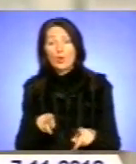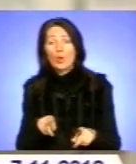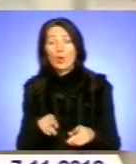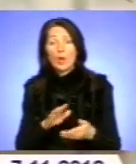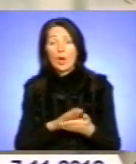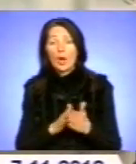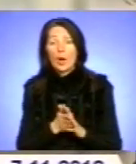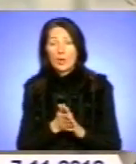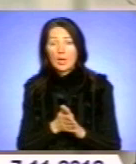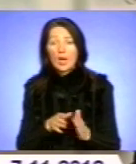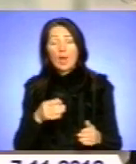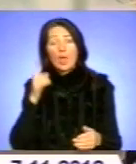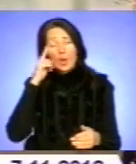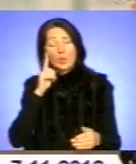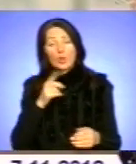до кінця ноября